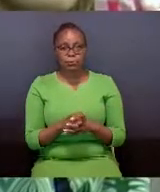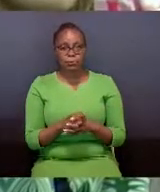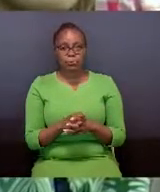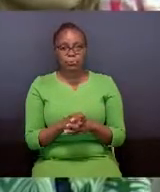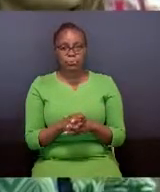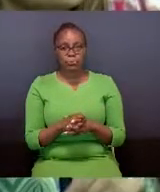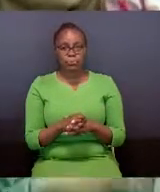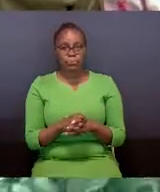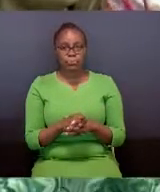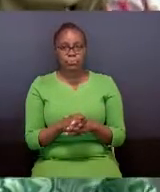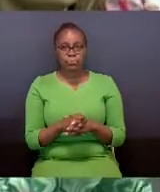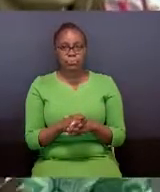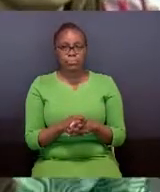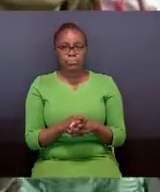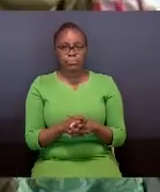vais